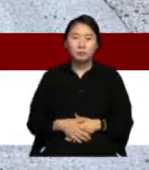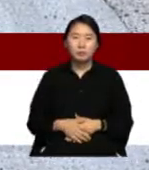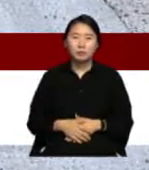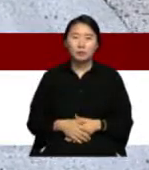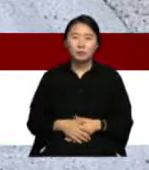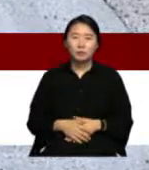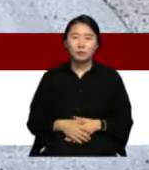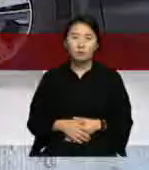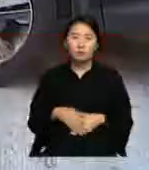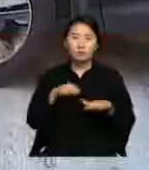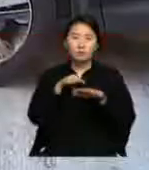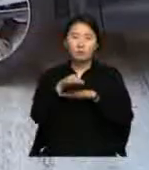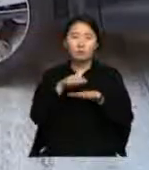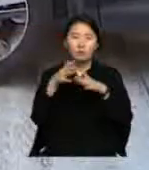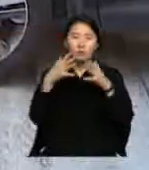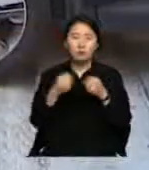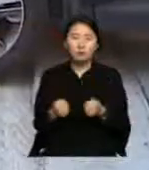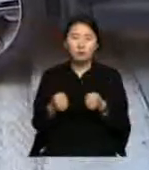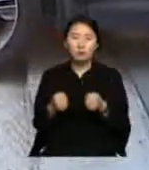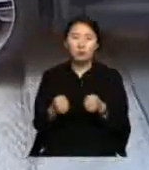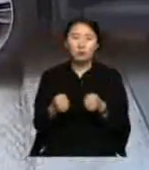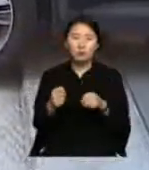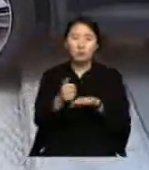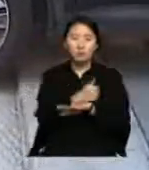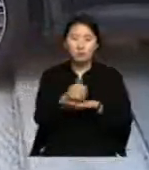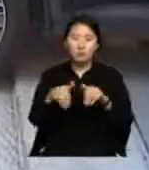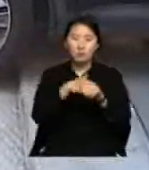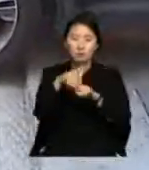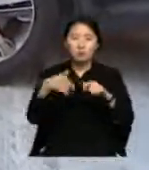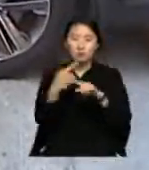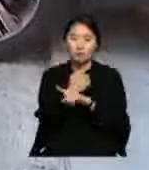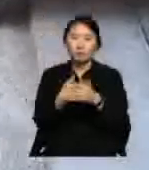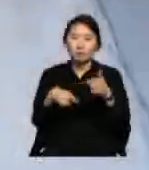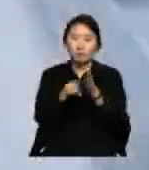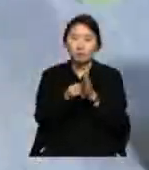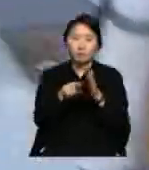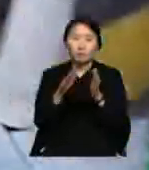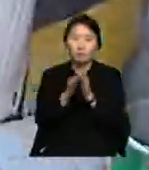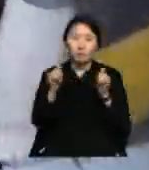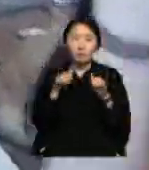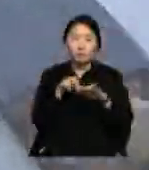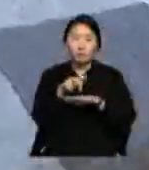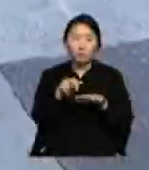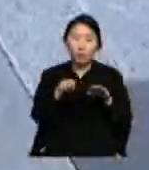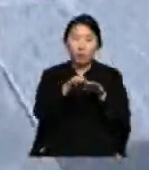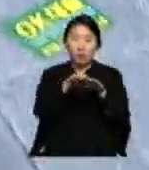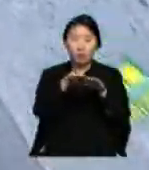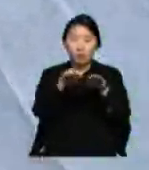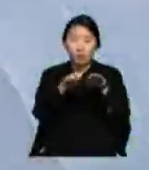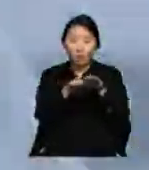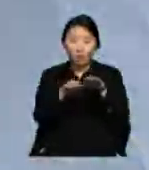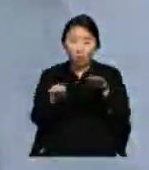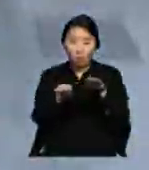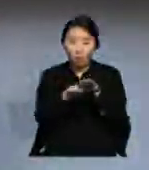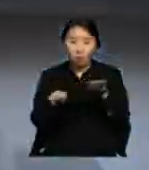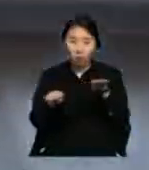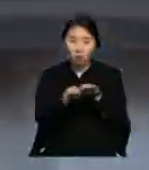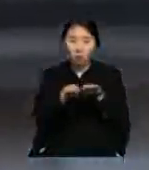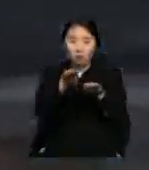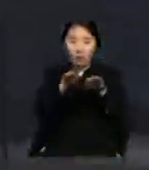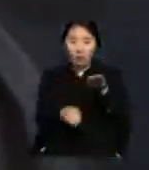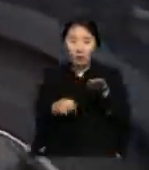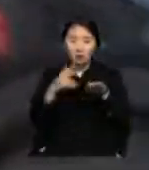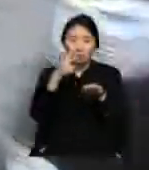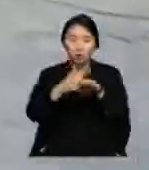파렐 날 이다 보행환경 개선을 위해 마련된 인도는 이렇게 턱에 낮아서 차들이 쉽게 주차할 수 있는